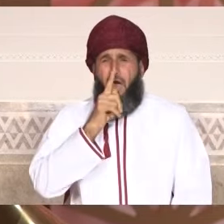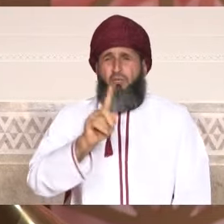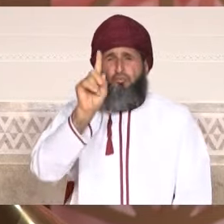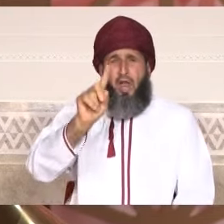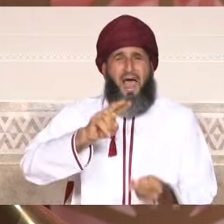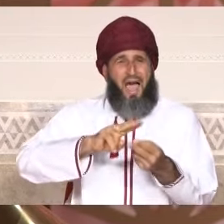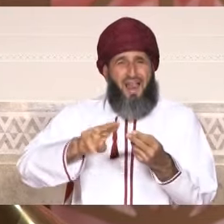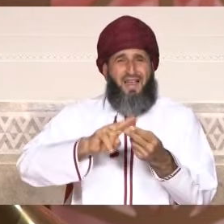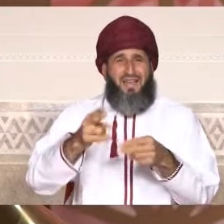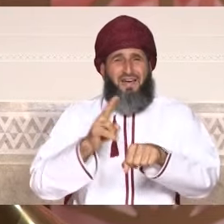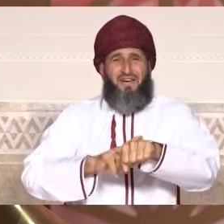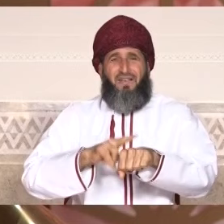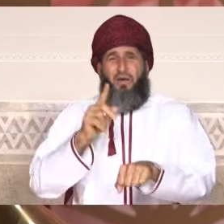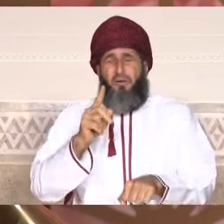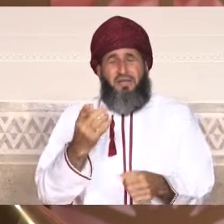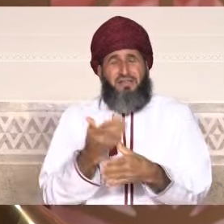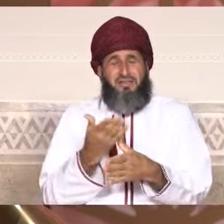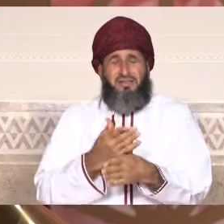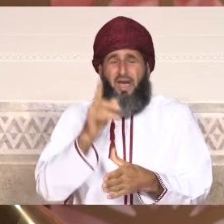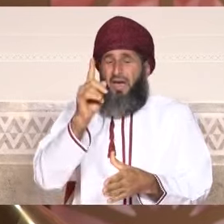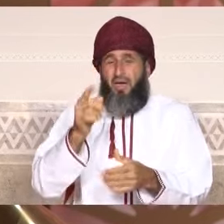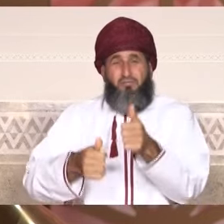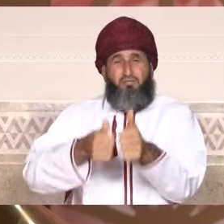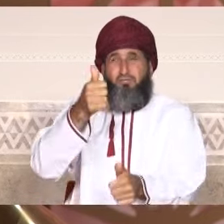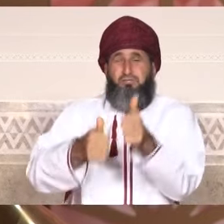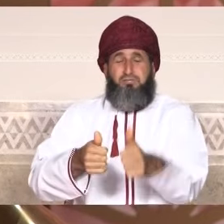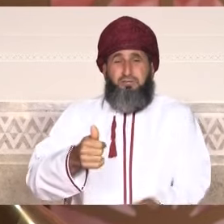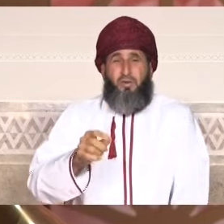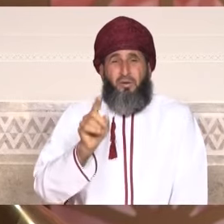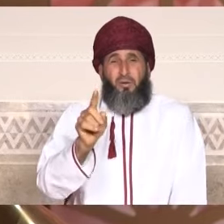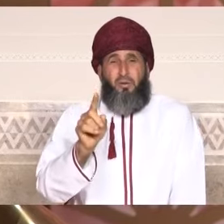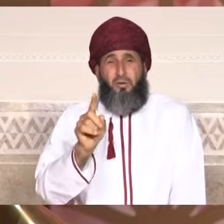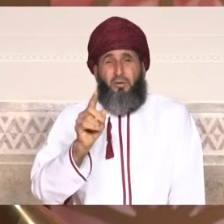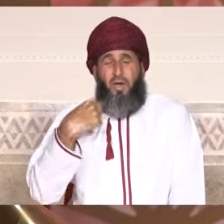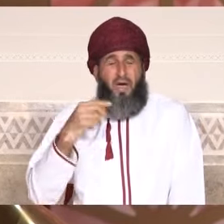بسبب ما ابتلاهم الله تبارك وتعالى به من